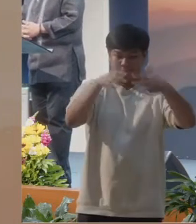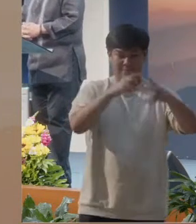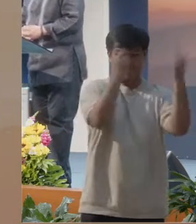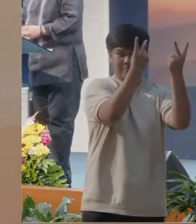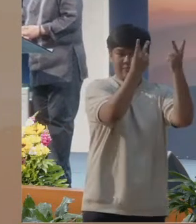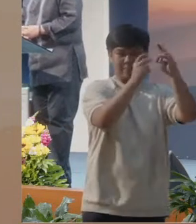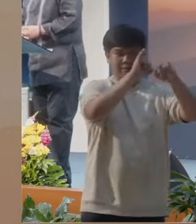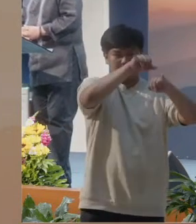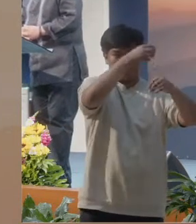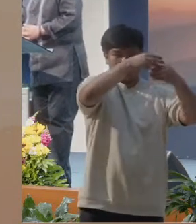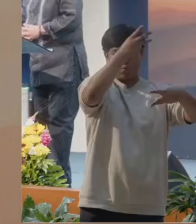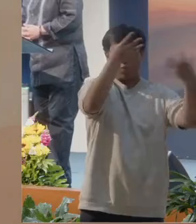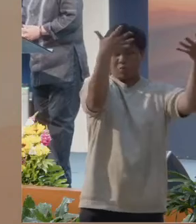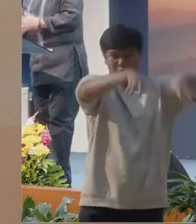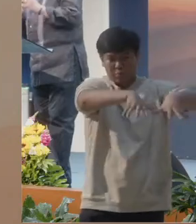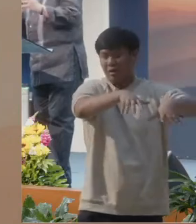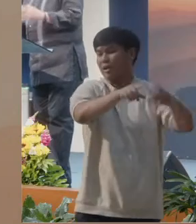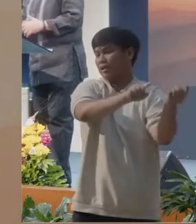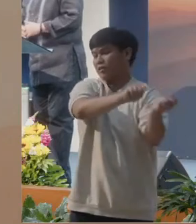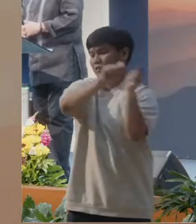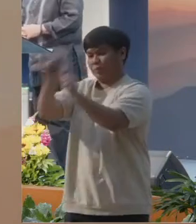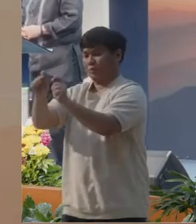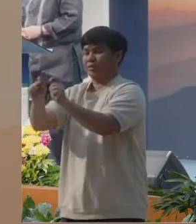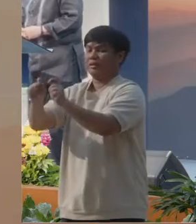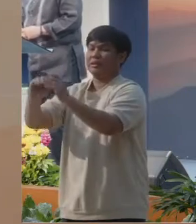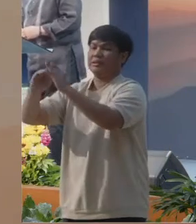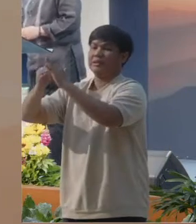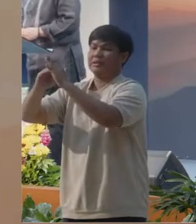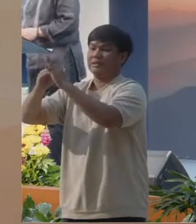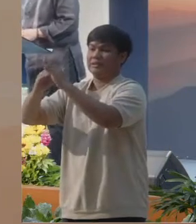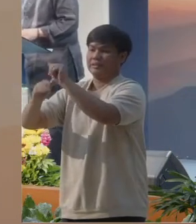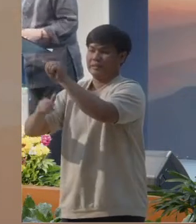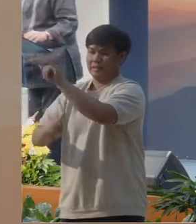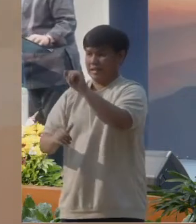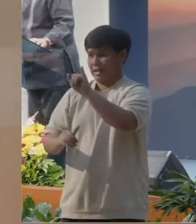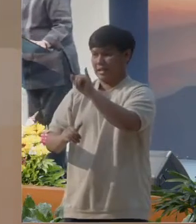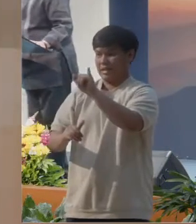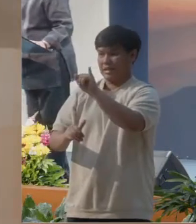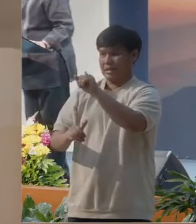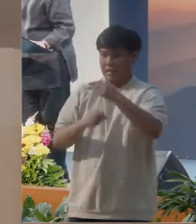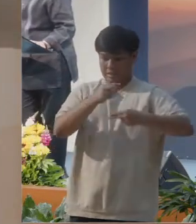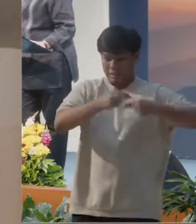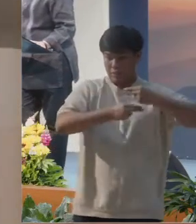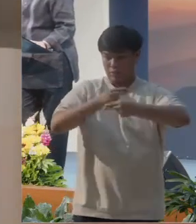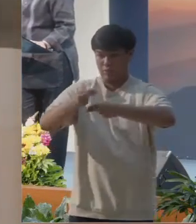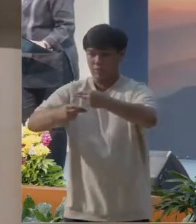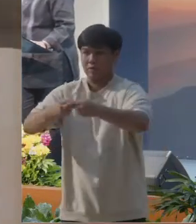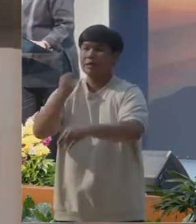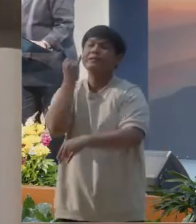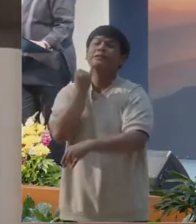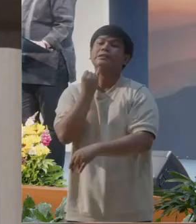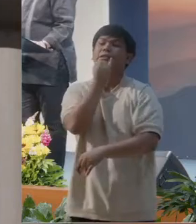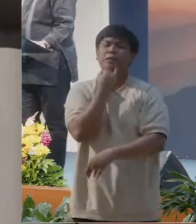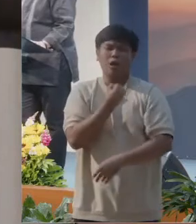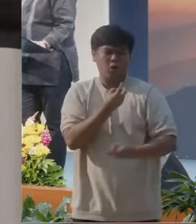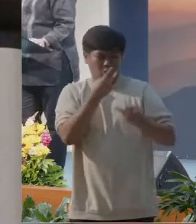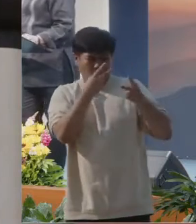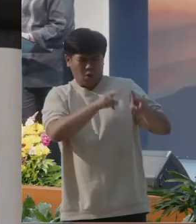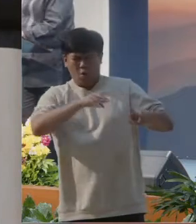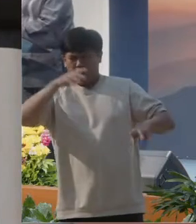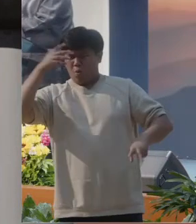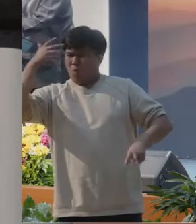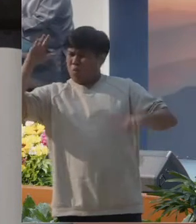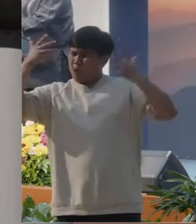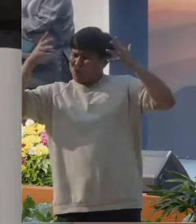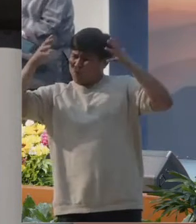tagumpay sa Jericho, ito po isang naging mahalagang tagumpay para sa kasaysayan ng Israel. Natamasa po ng